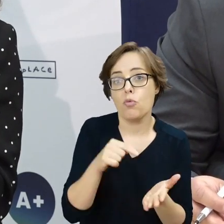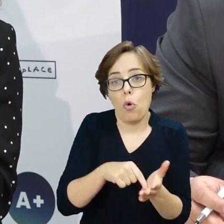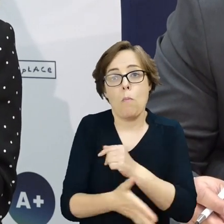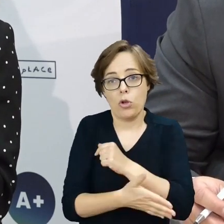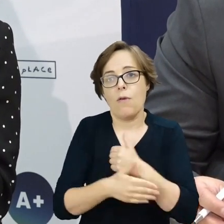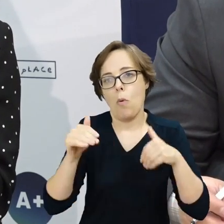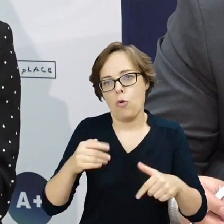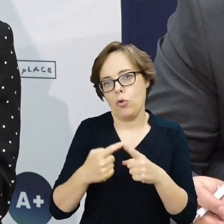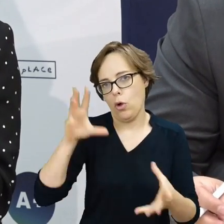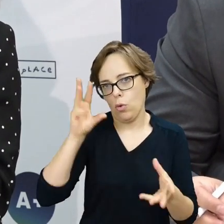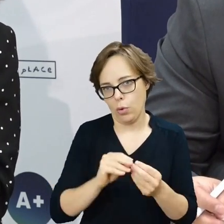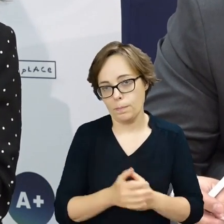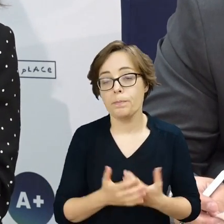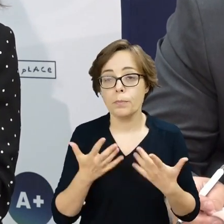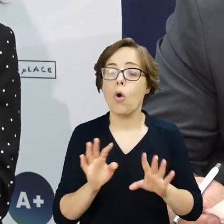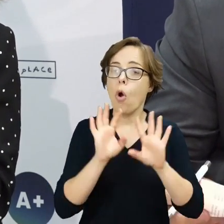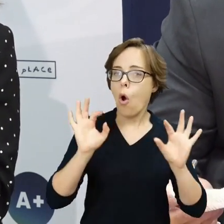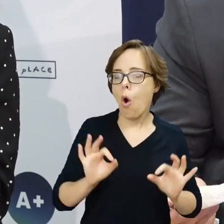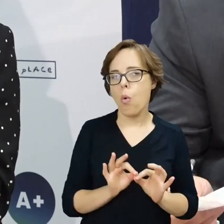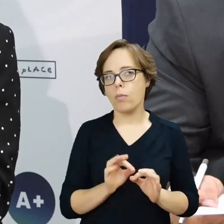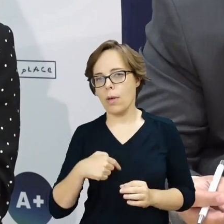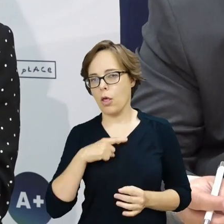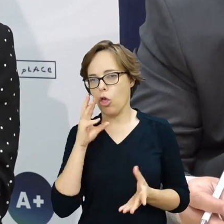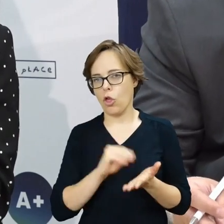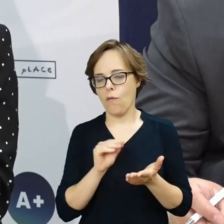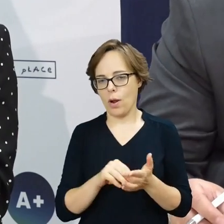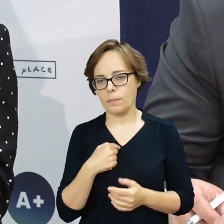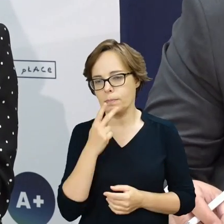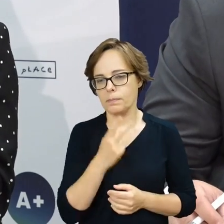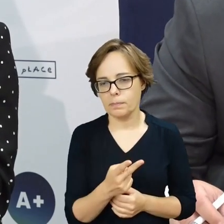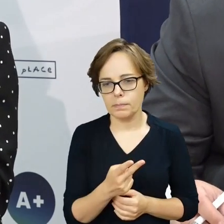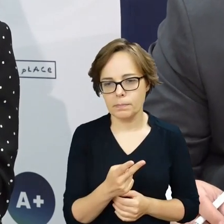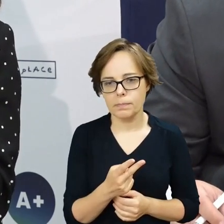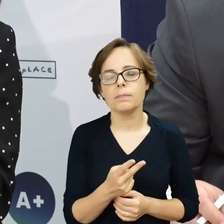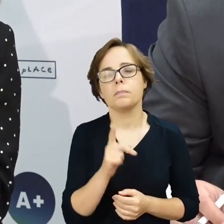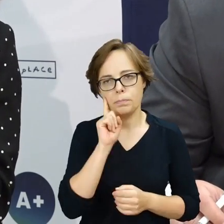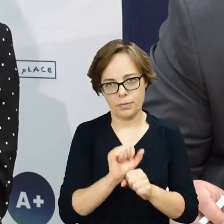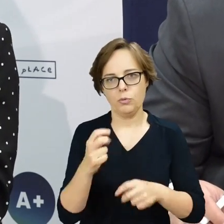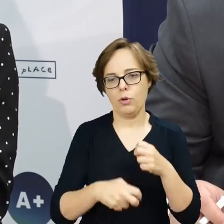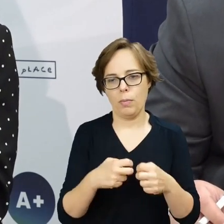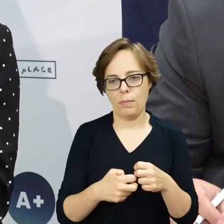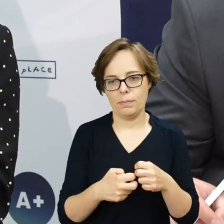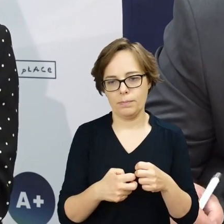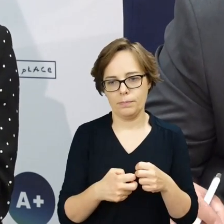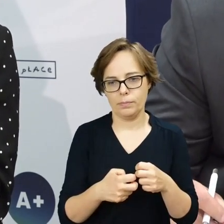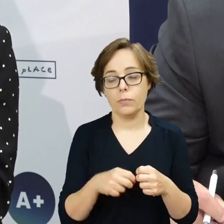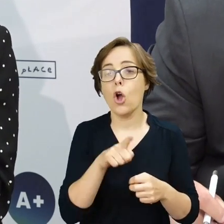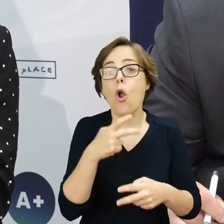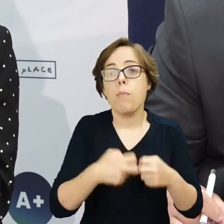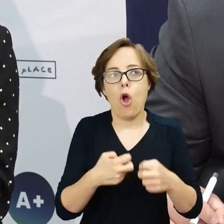z naszego poradnictwa i z naszego doświadczenia wynika, że są problemy, one nie istnieją od dziś, ten proces